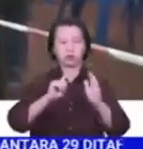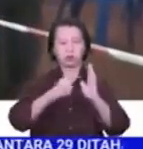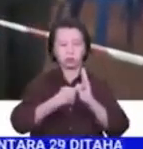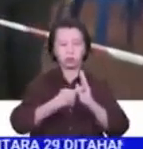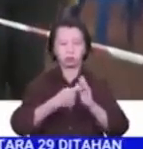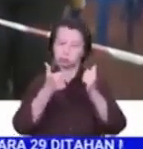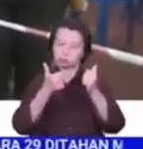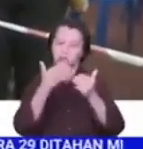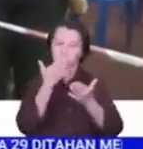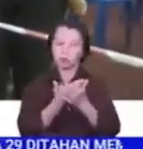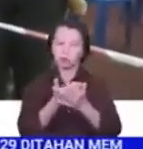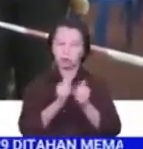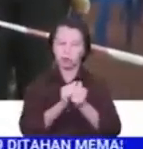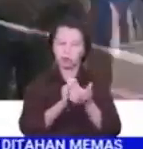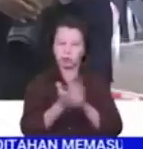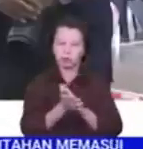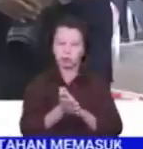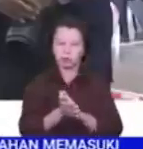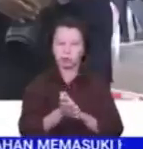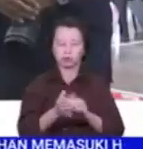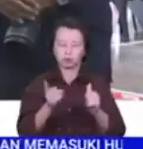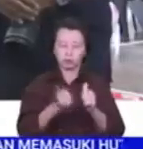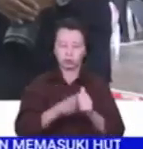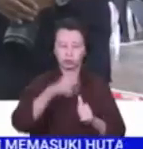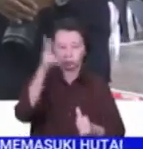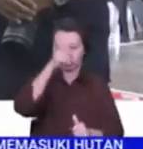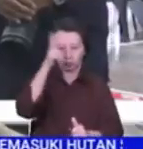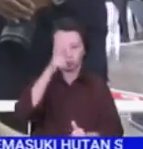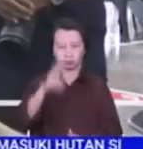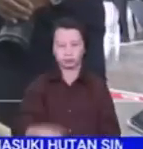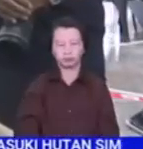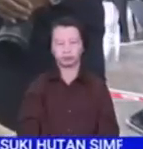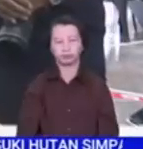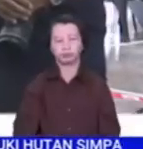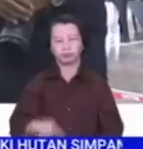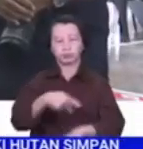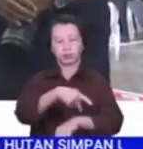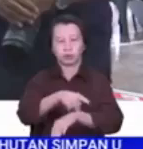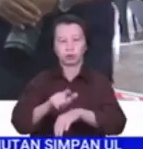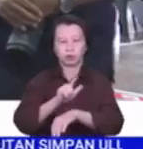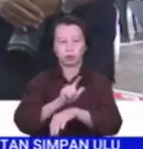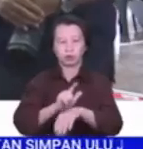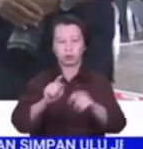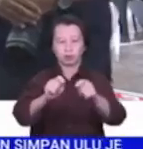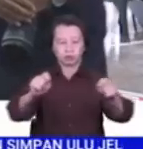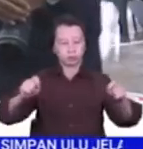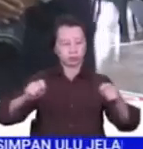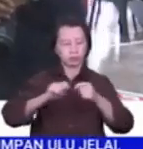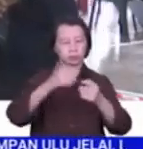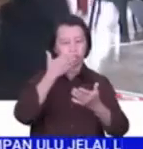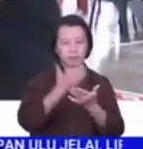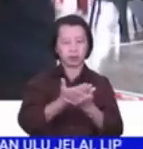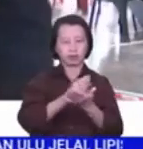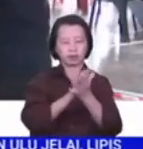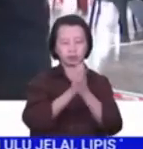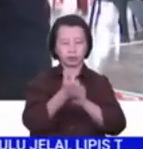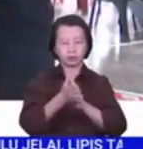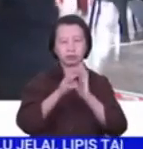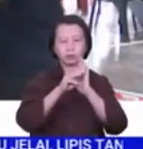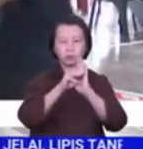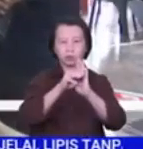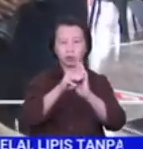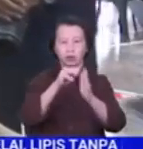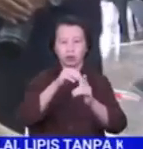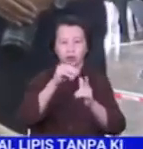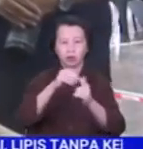yang strategik dan menjadi langkah terbaik kerajaan. Langkawi adalah tempat yang terbaik dijadikan model